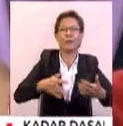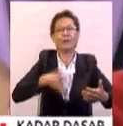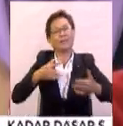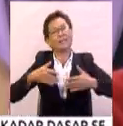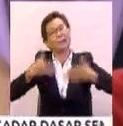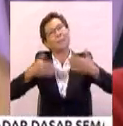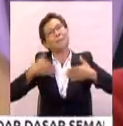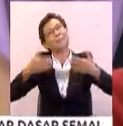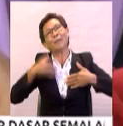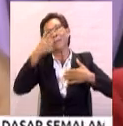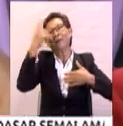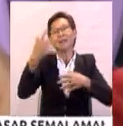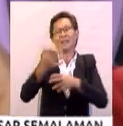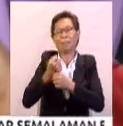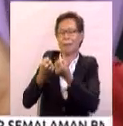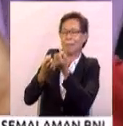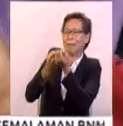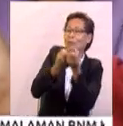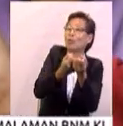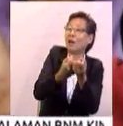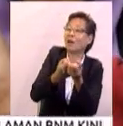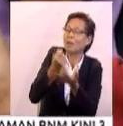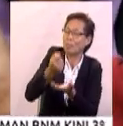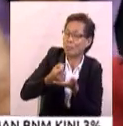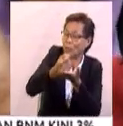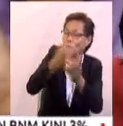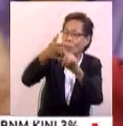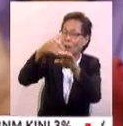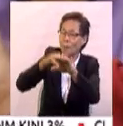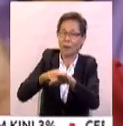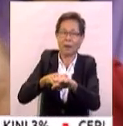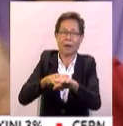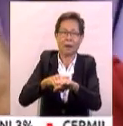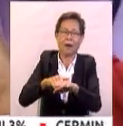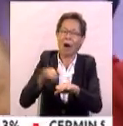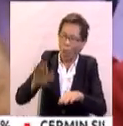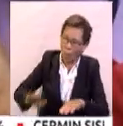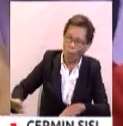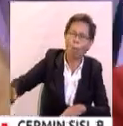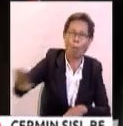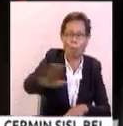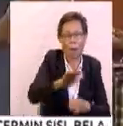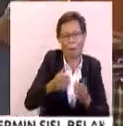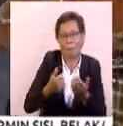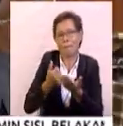hari ini kerana kami dapat bantuan daripada kalian semua.